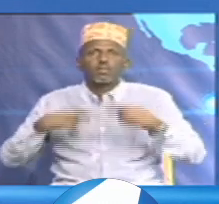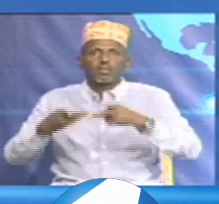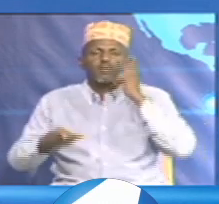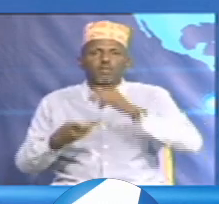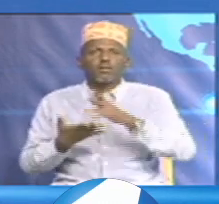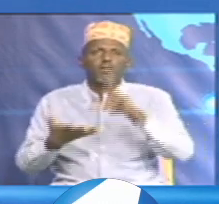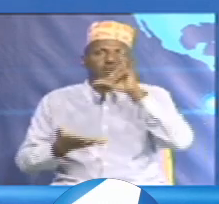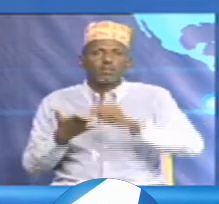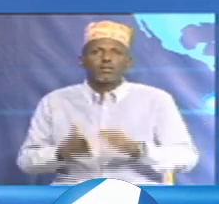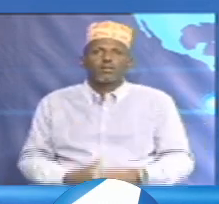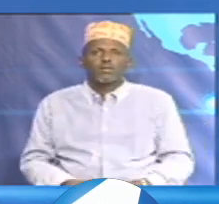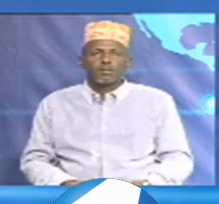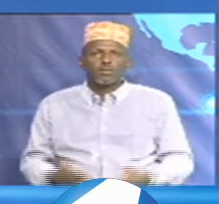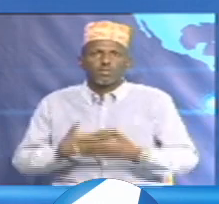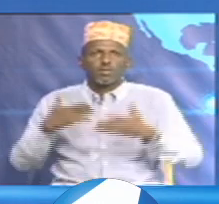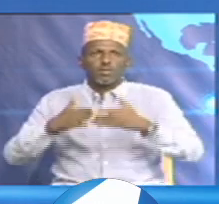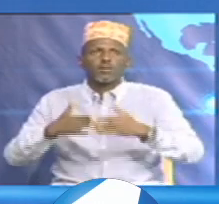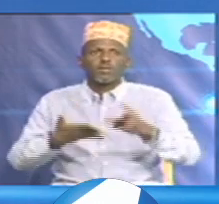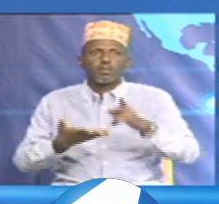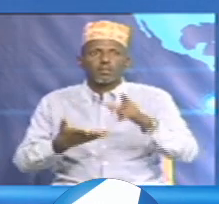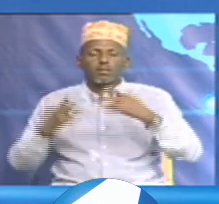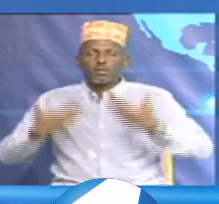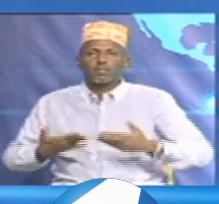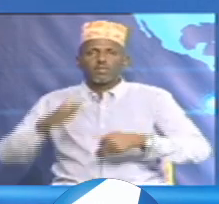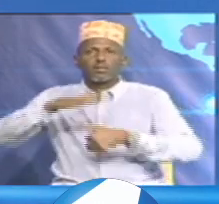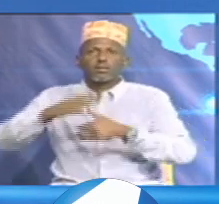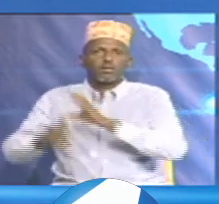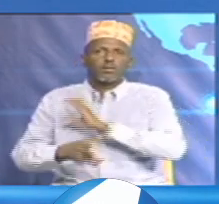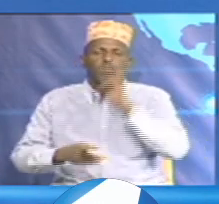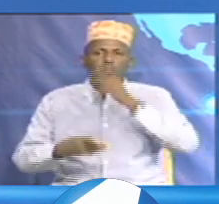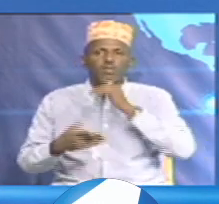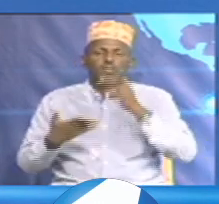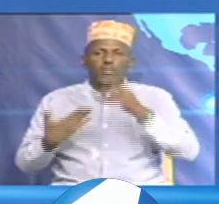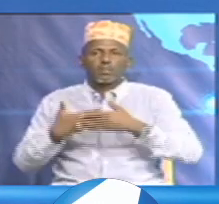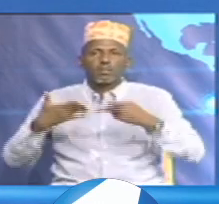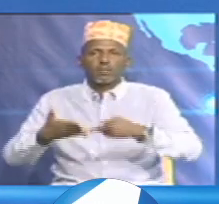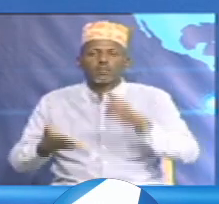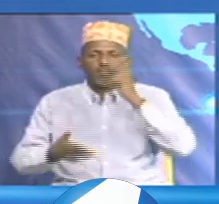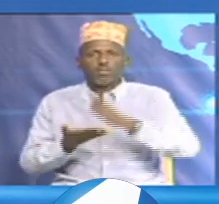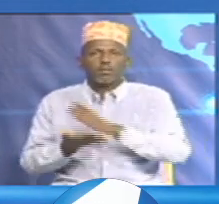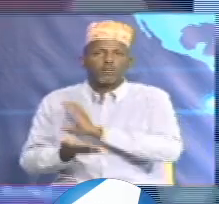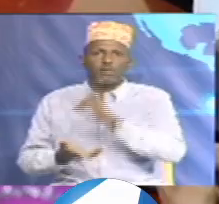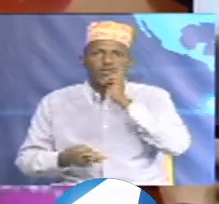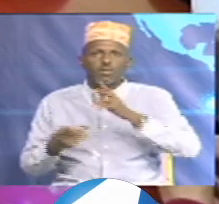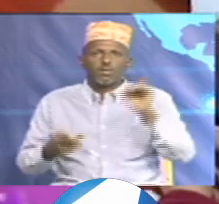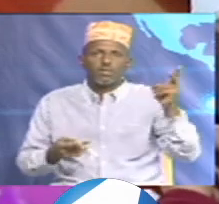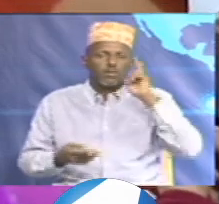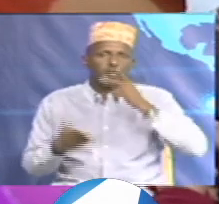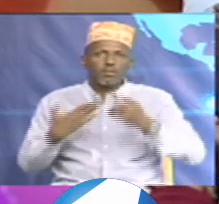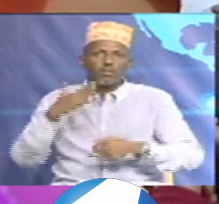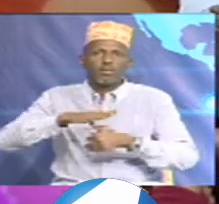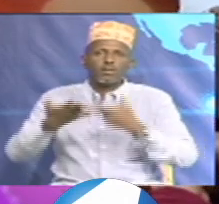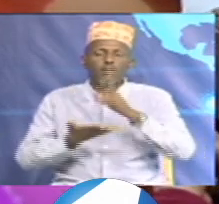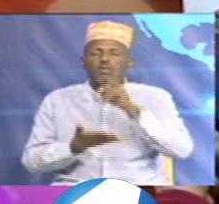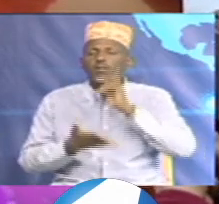la croissance. Dans le reste de l'actualité, le ministre des Affaires musulmanes, de la Culture et des Biens Warfs, Moumine Hassan Barré, et la ministre